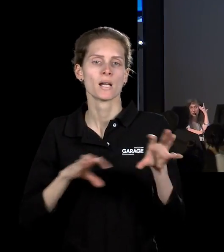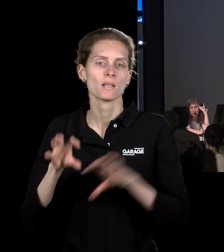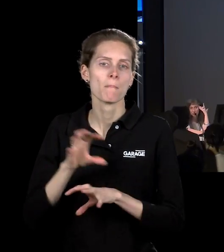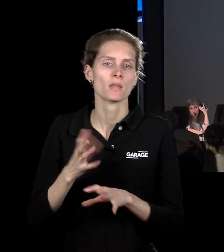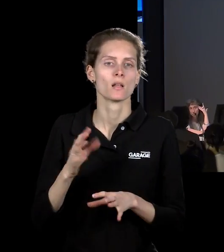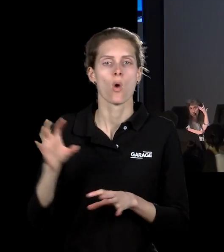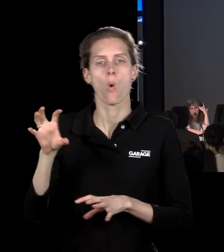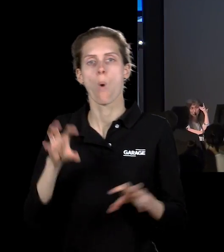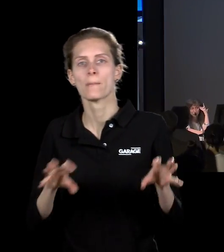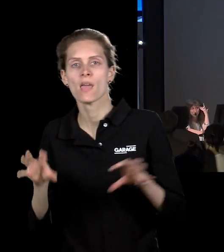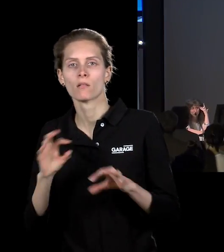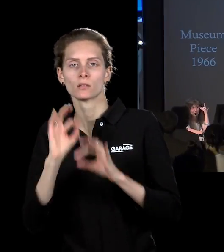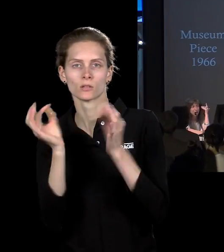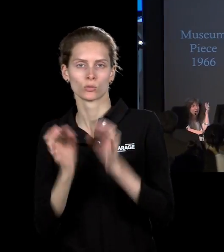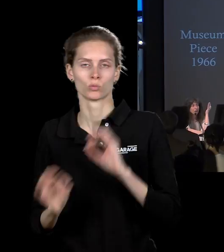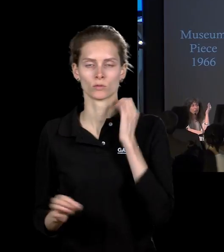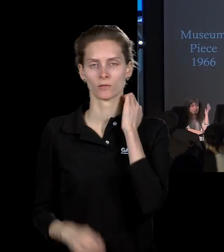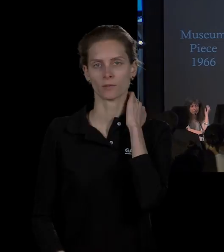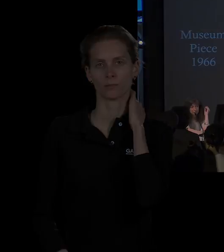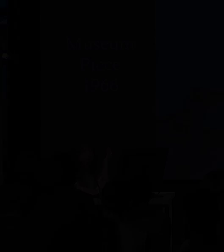не тождественно предмету и объекту.